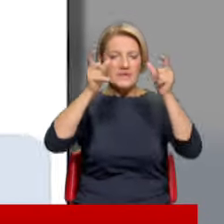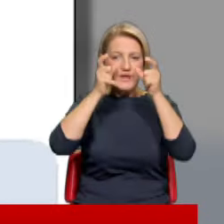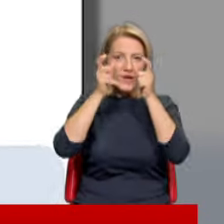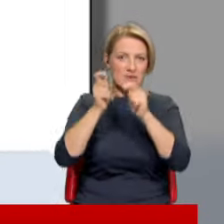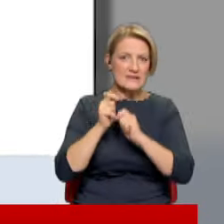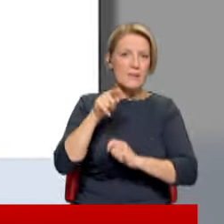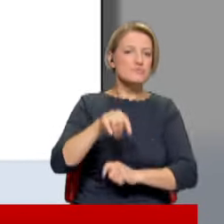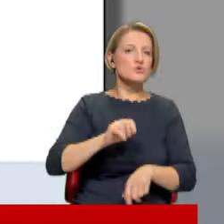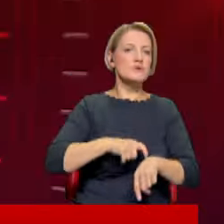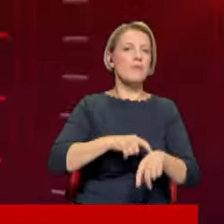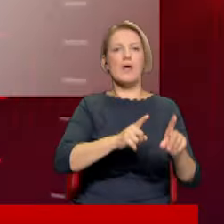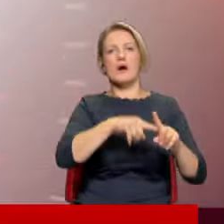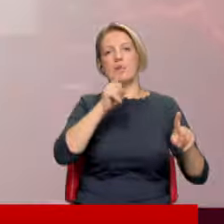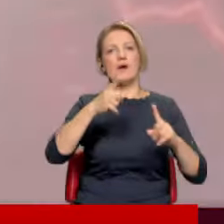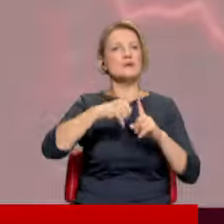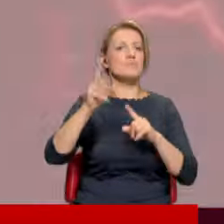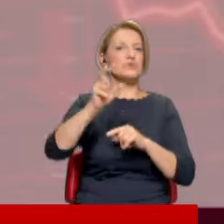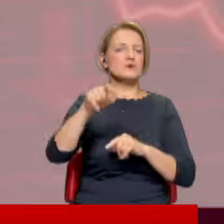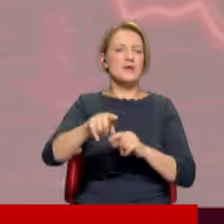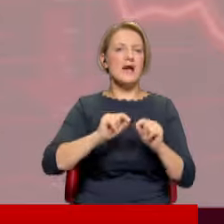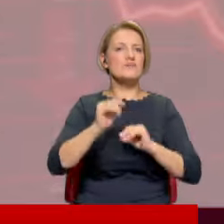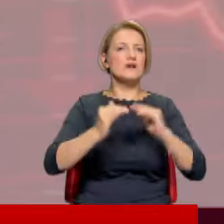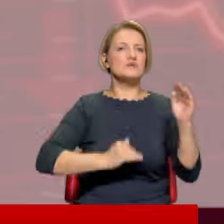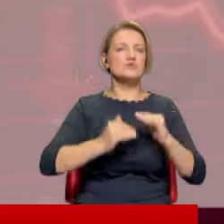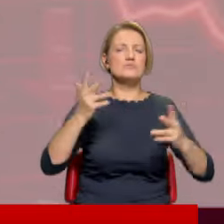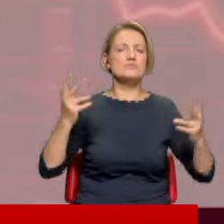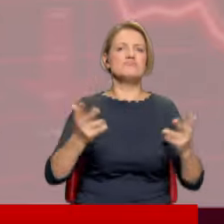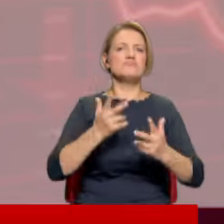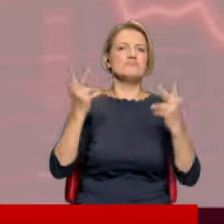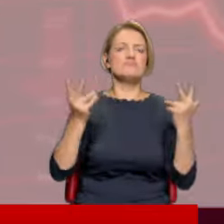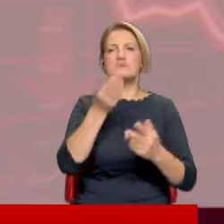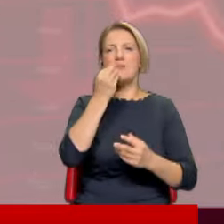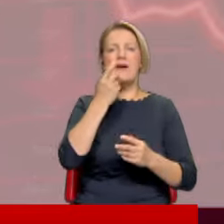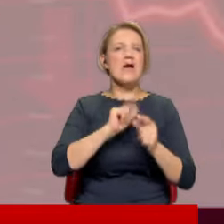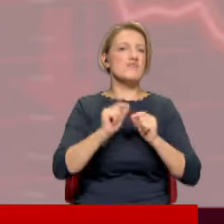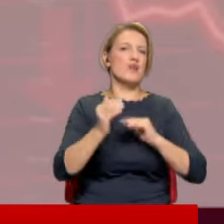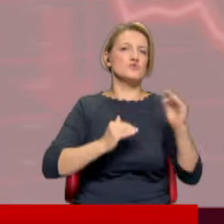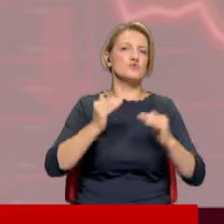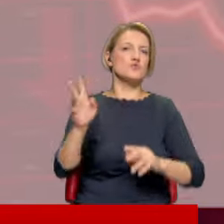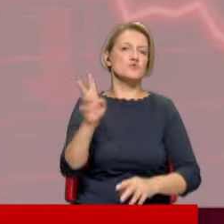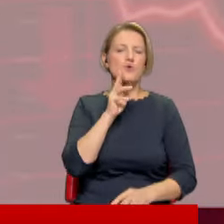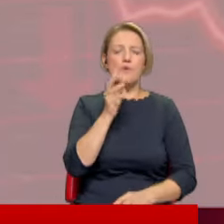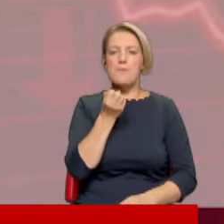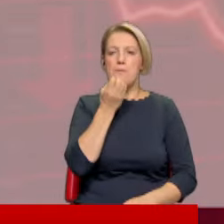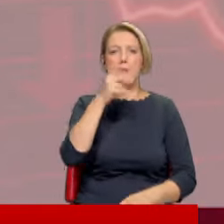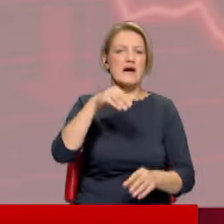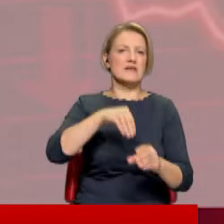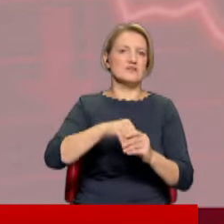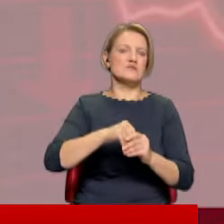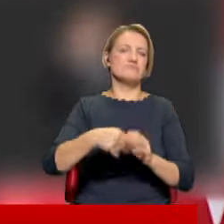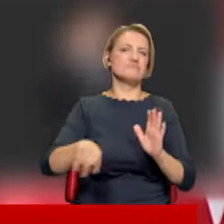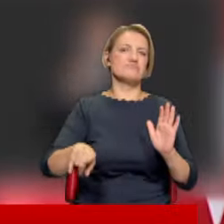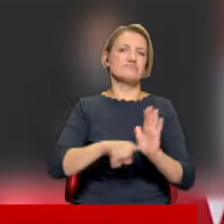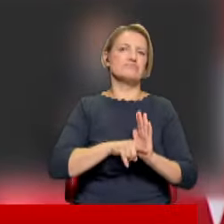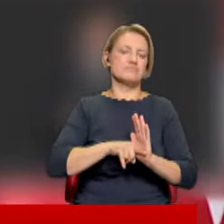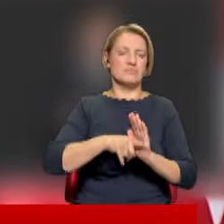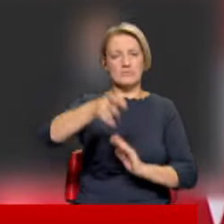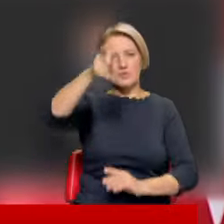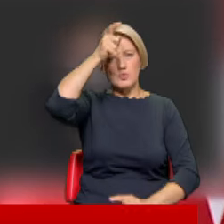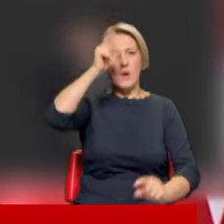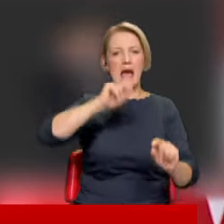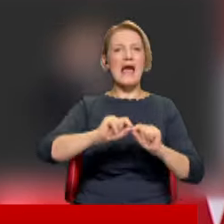de bu zamana kadar Temmuz ayında Enflasyonun ateşini düşüren gıda enflasyonu da sonbahar için olumsuz sinyaller verdi Türk